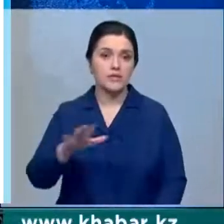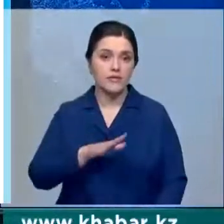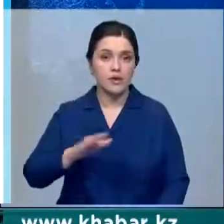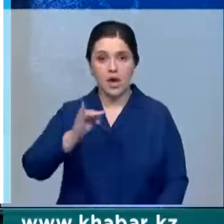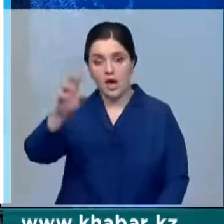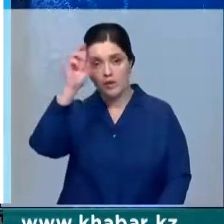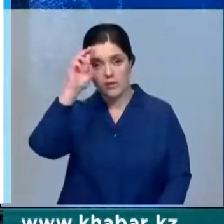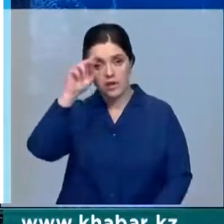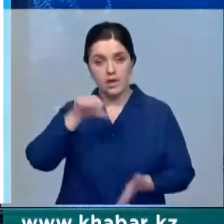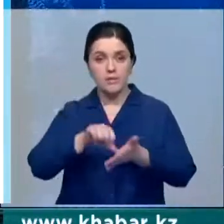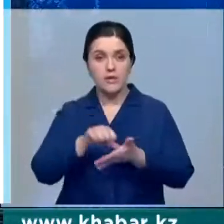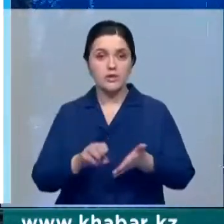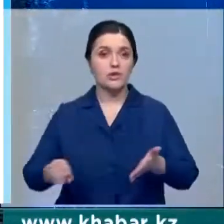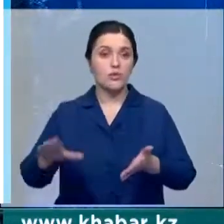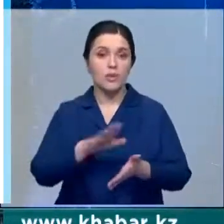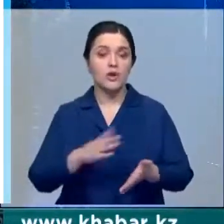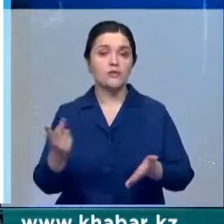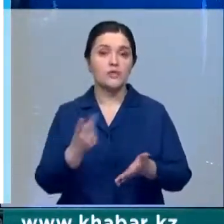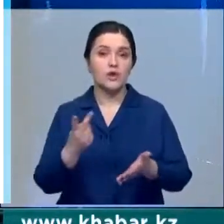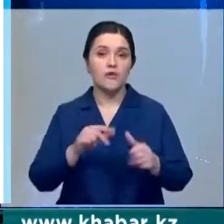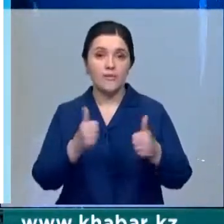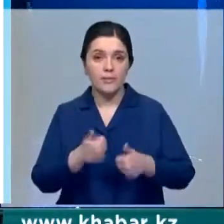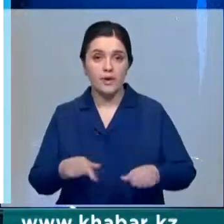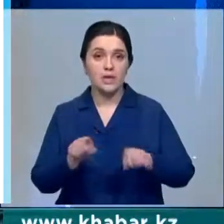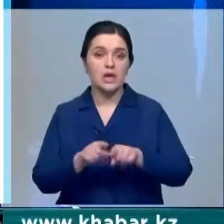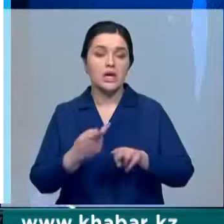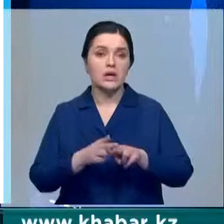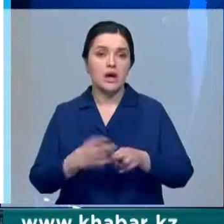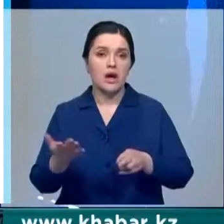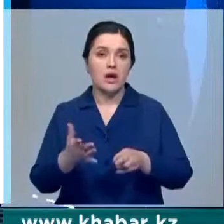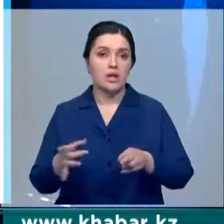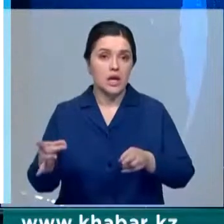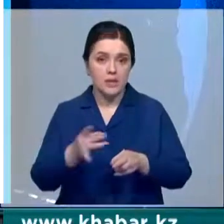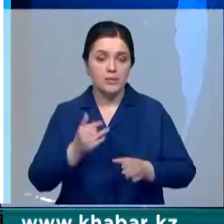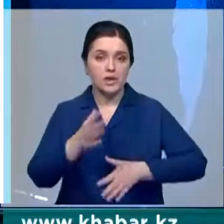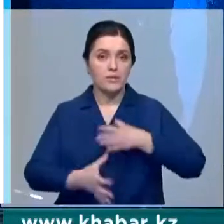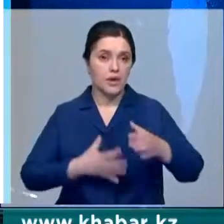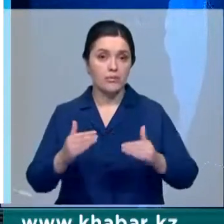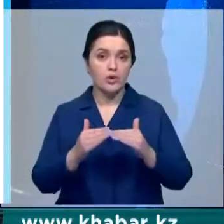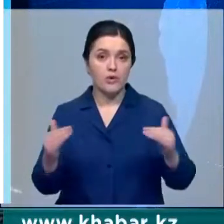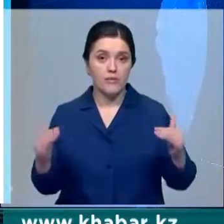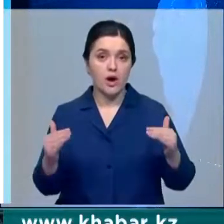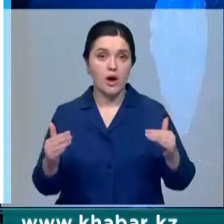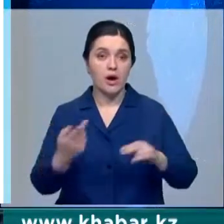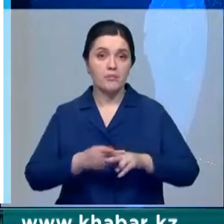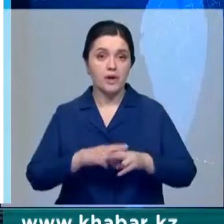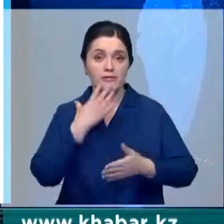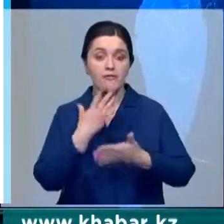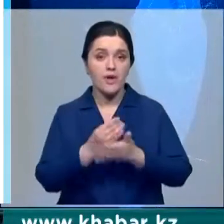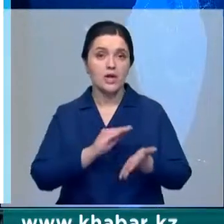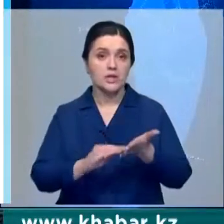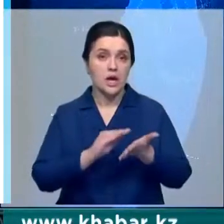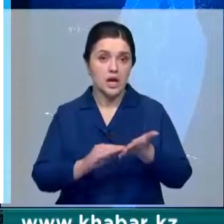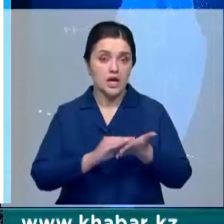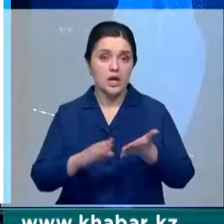ЕС и государствами-членами Евросоюза как в двустороннем формате, так и на региональном и глобальном уровнях. Об этом в своей